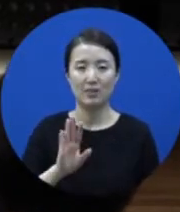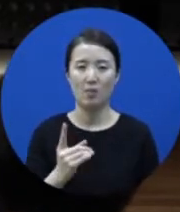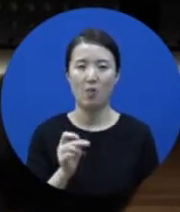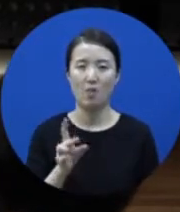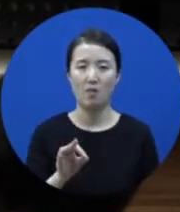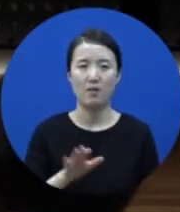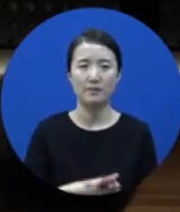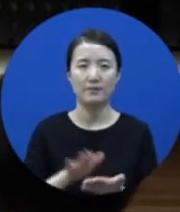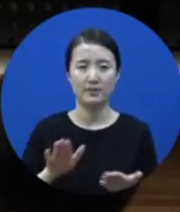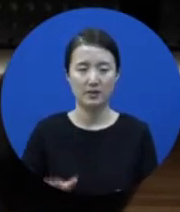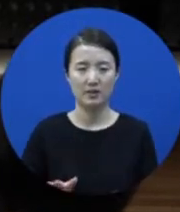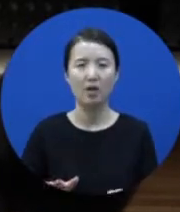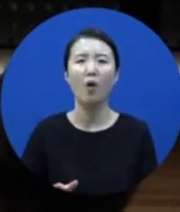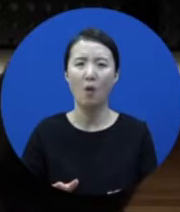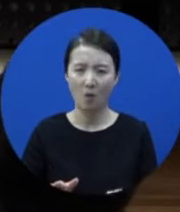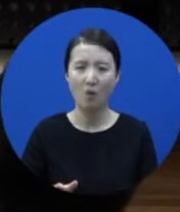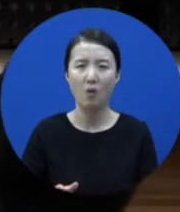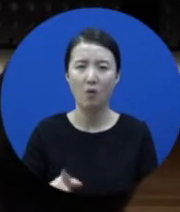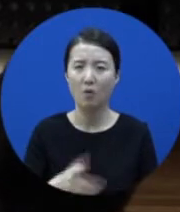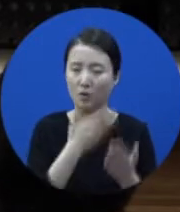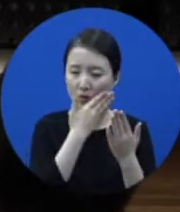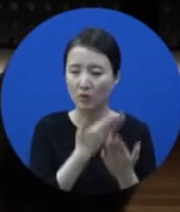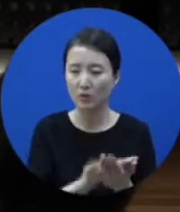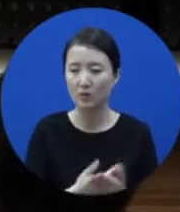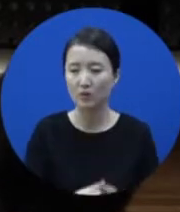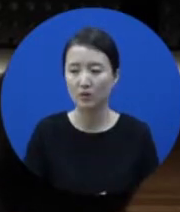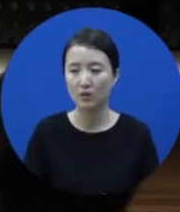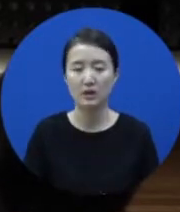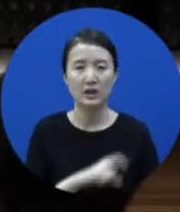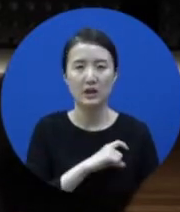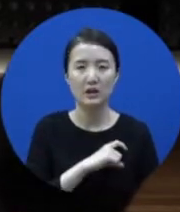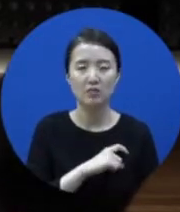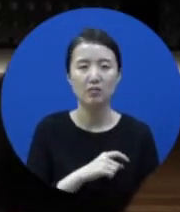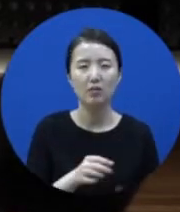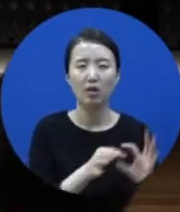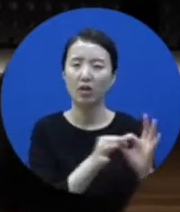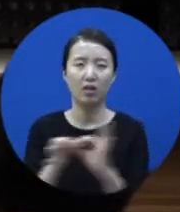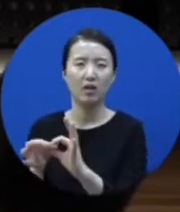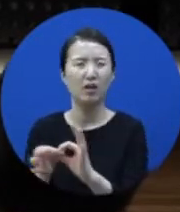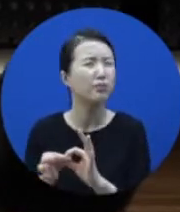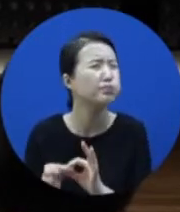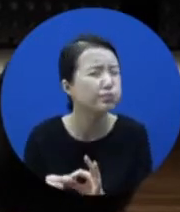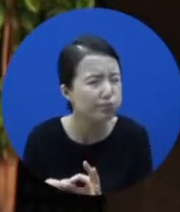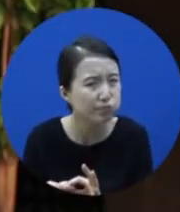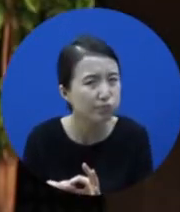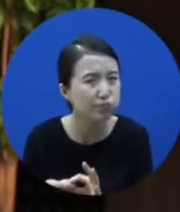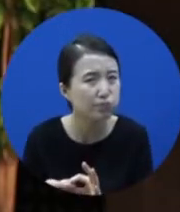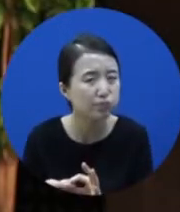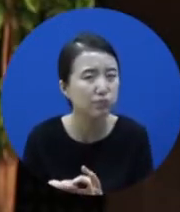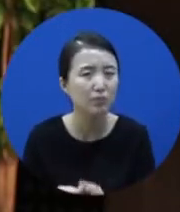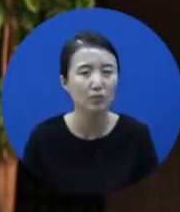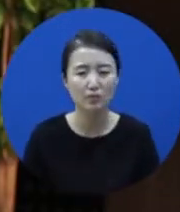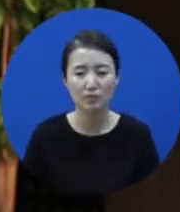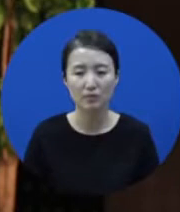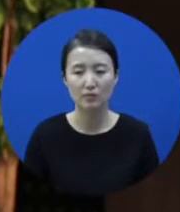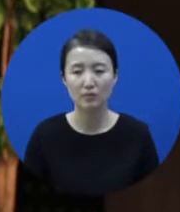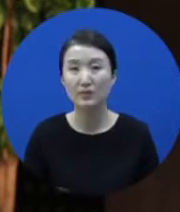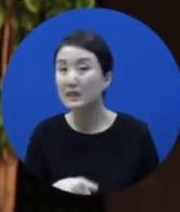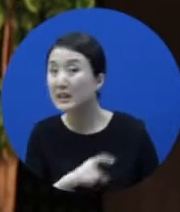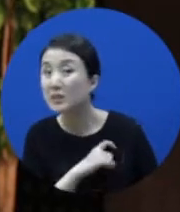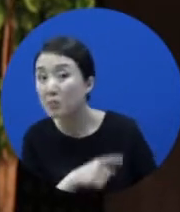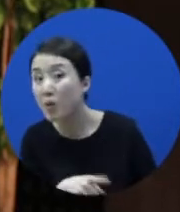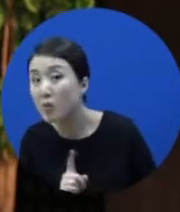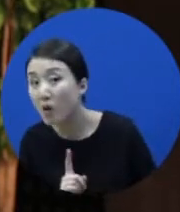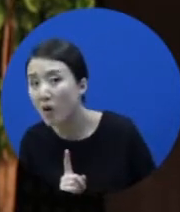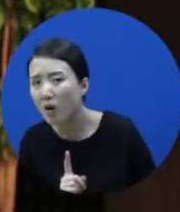때도요, 자기 성 다음에 잠깐 쉬었다가 하세요. 정보용입니다. 이러면 안 들려요. 그러면 이게 인사하고 나서